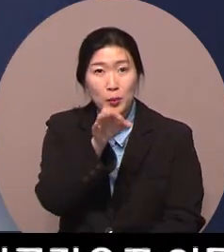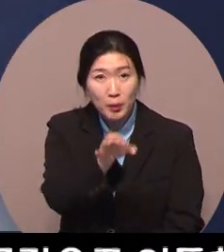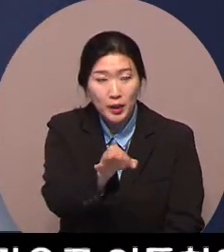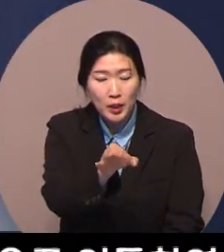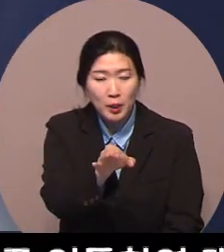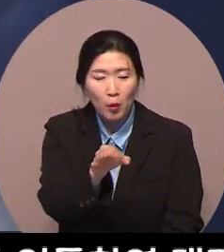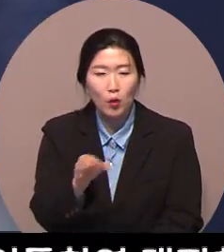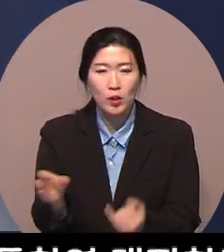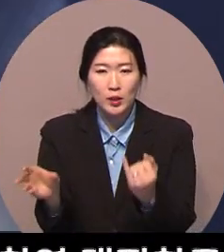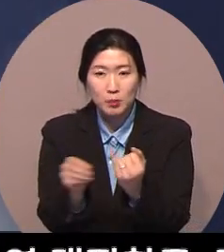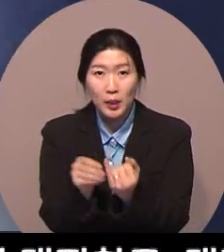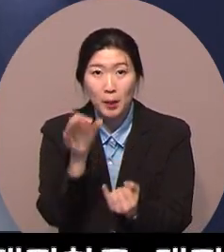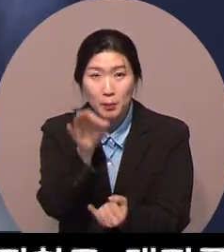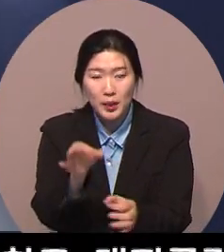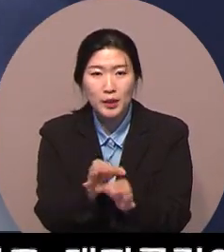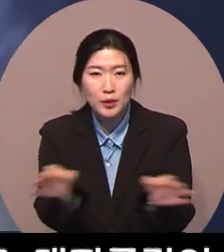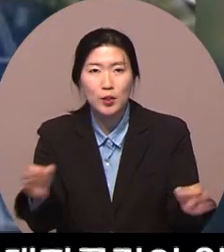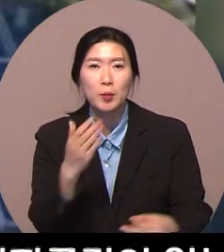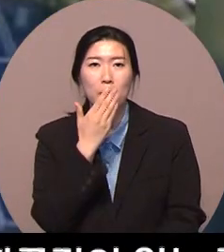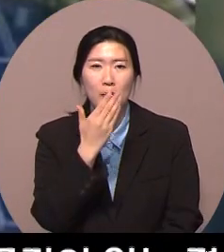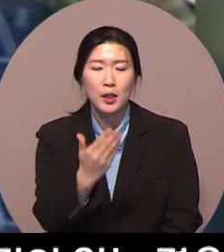등도 누구나 받을 수 있습니다.